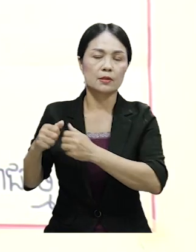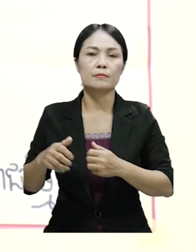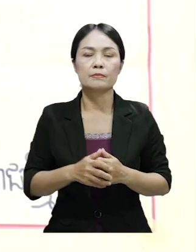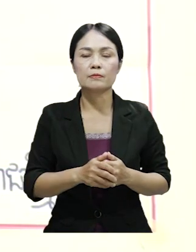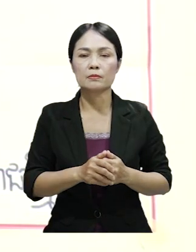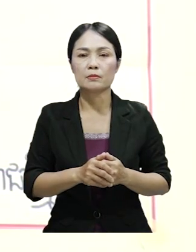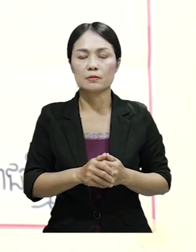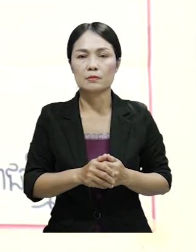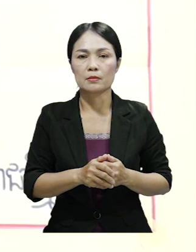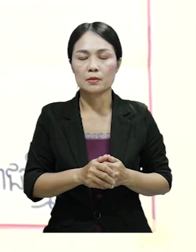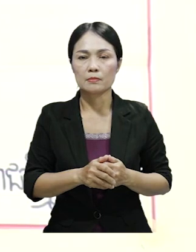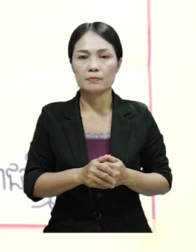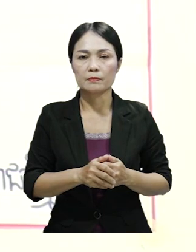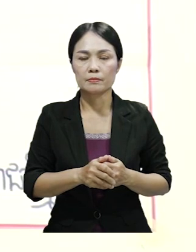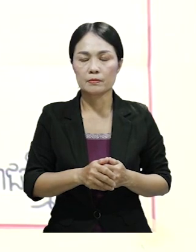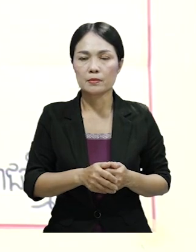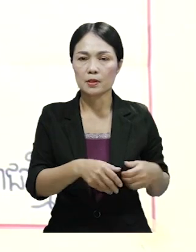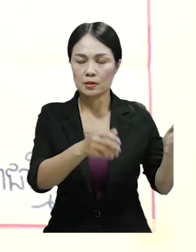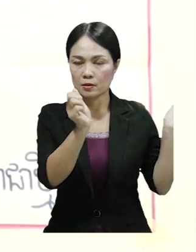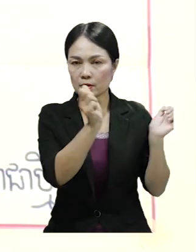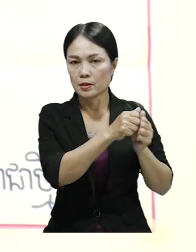គោះខាងក្រោមក្លៀកស្ដាំទី 4